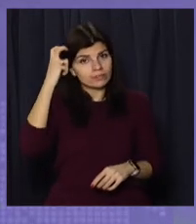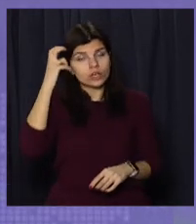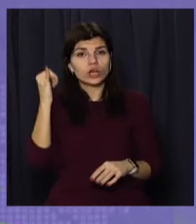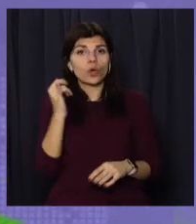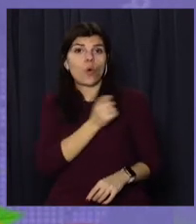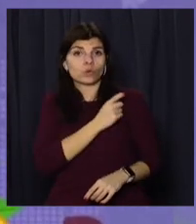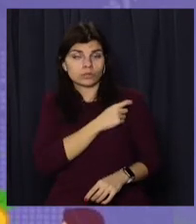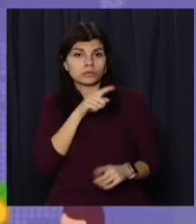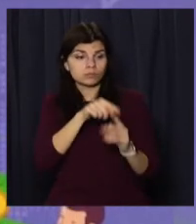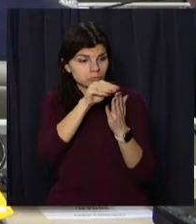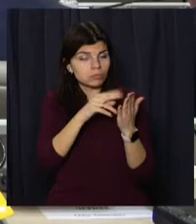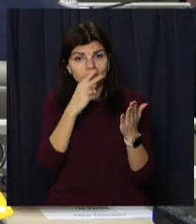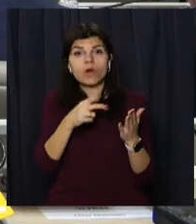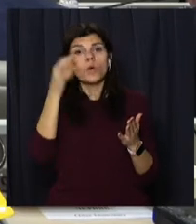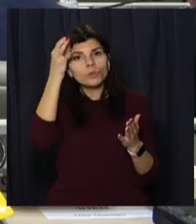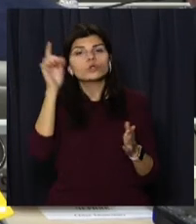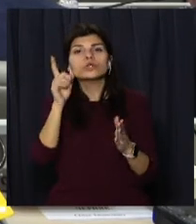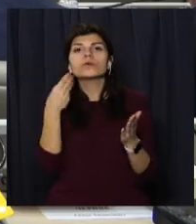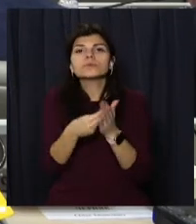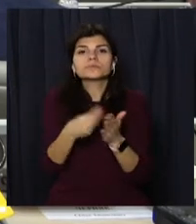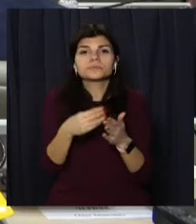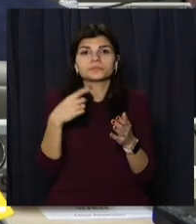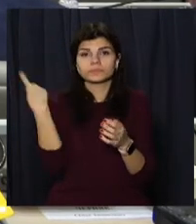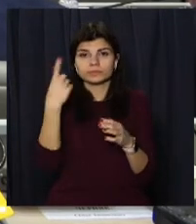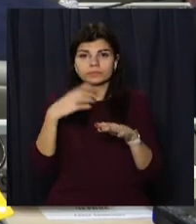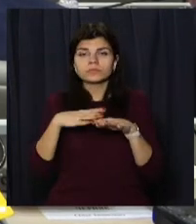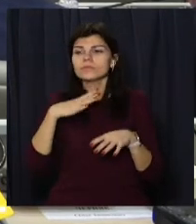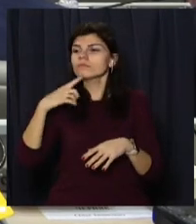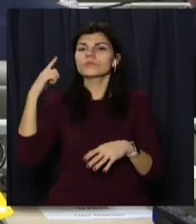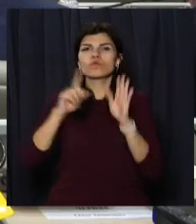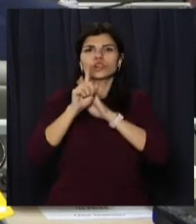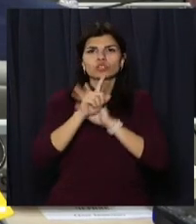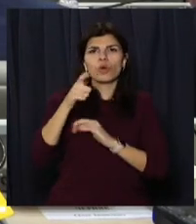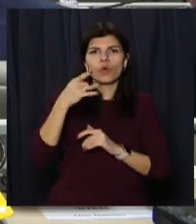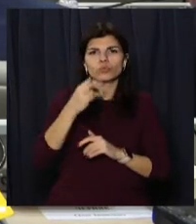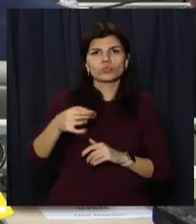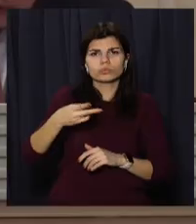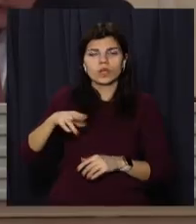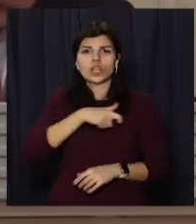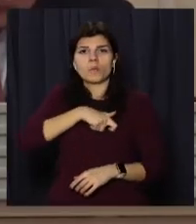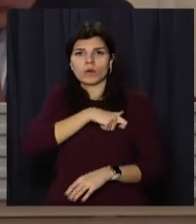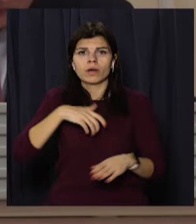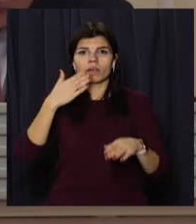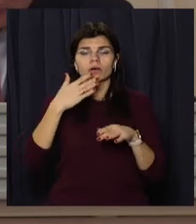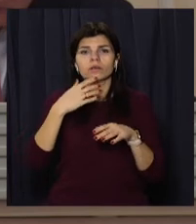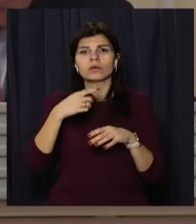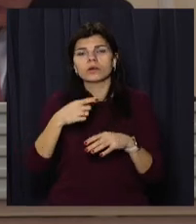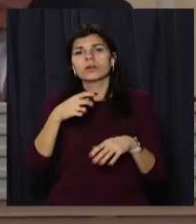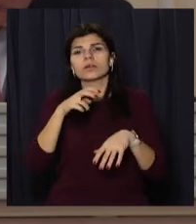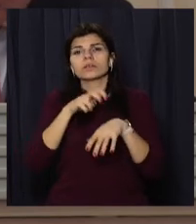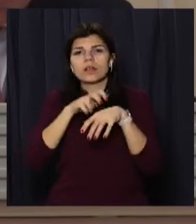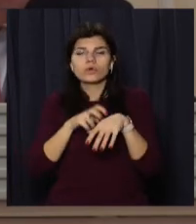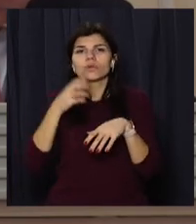та Одещина. Нагадаємо, обласний кошторис ухвалили торік на початку грудня. Депутати збільшили видатки на охорону